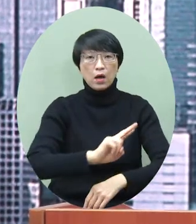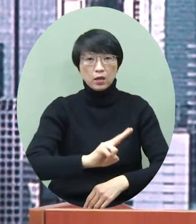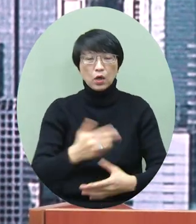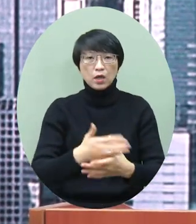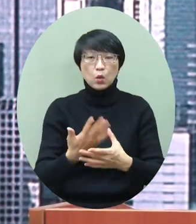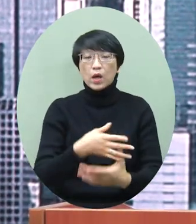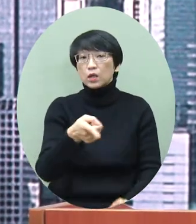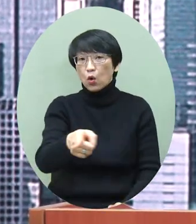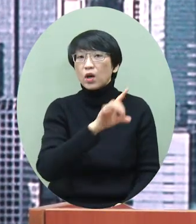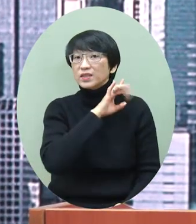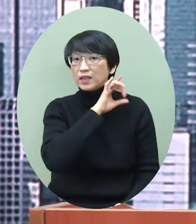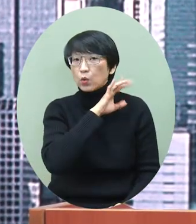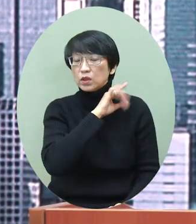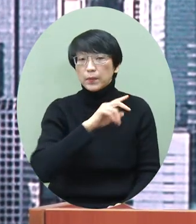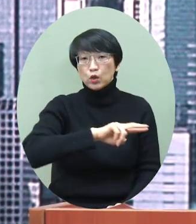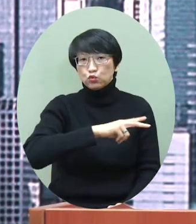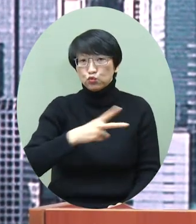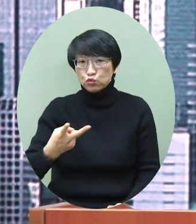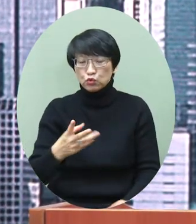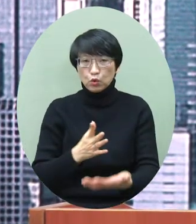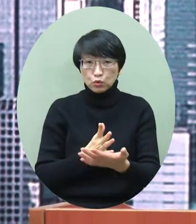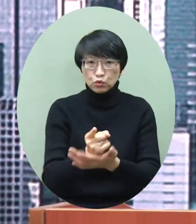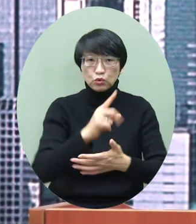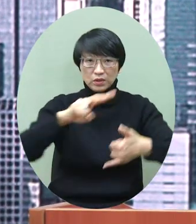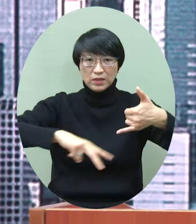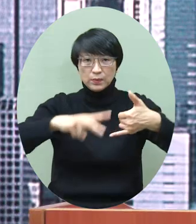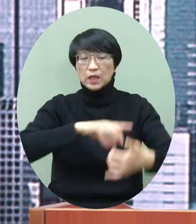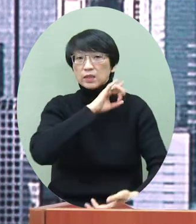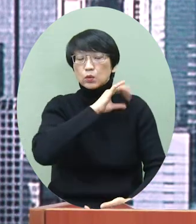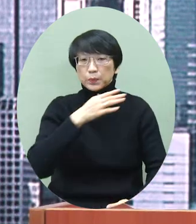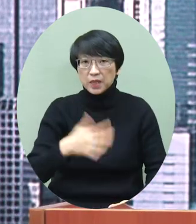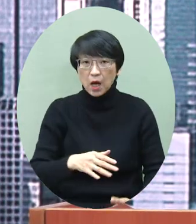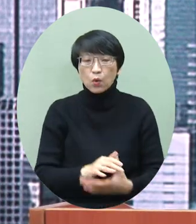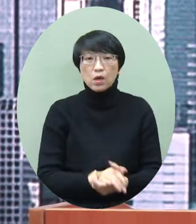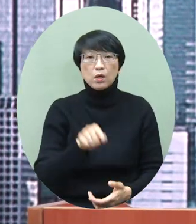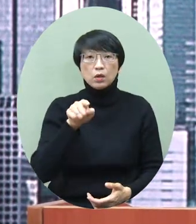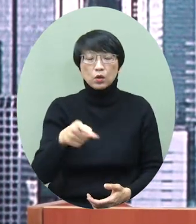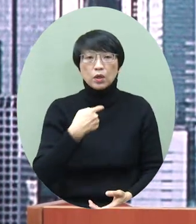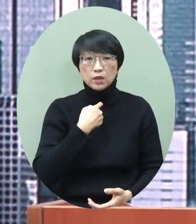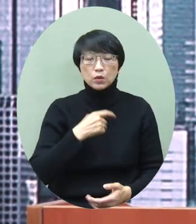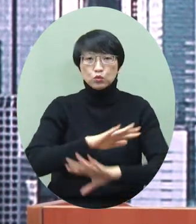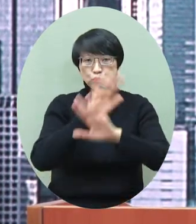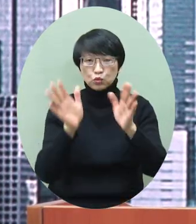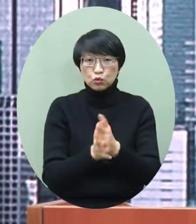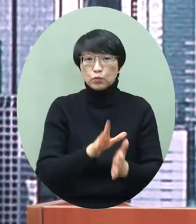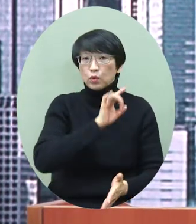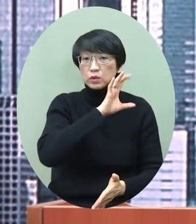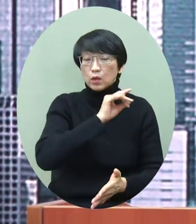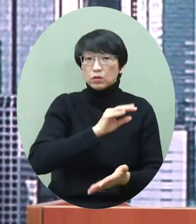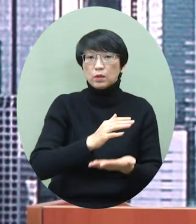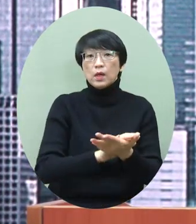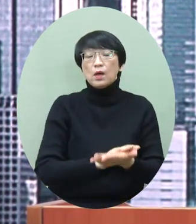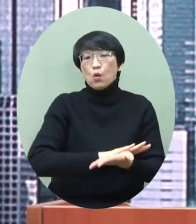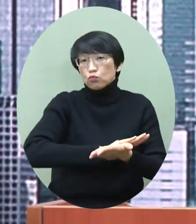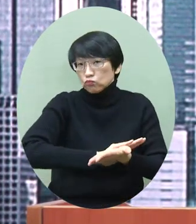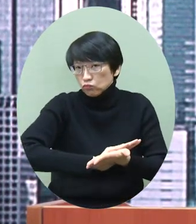店本身咧佢當佢轉咗做一個指定檢疫酒店之後咧，其實基本上佢就要清空全間酒店就作呢個檢疫酒